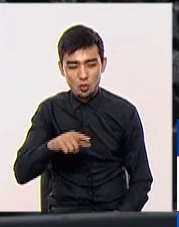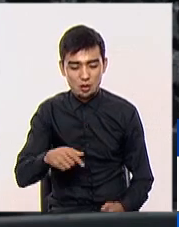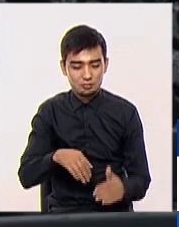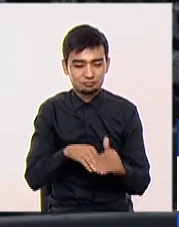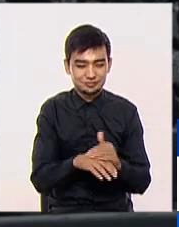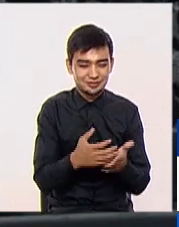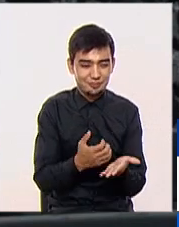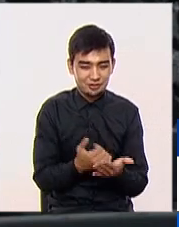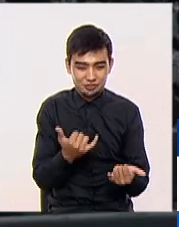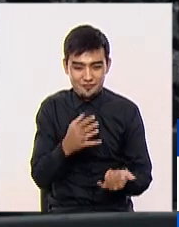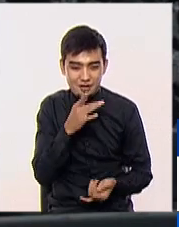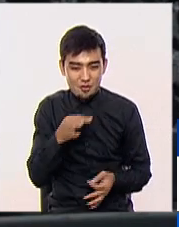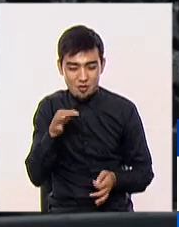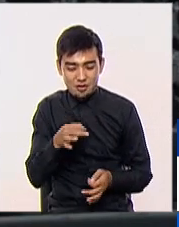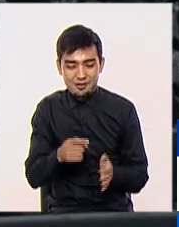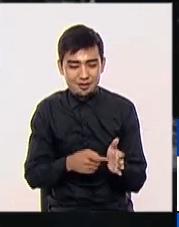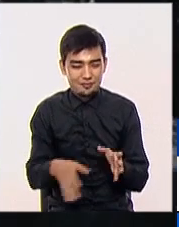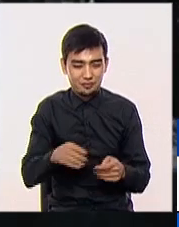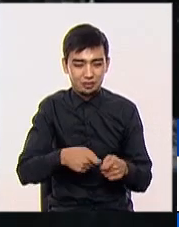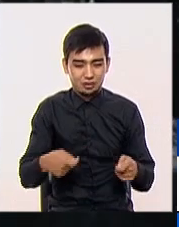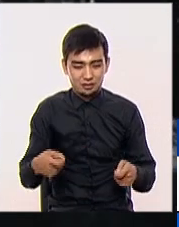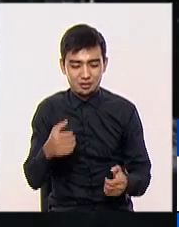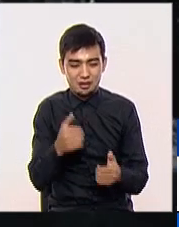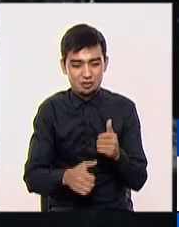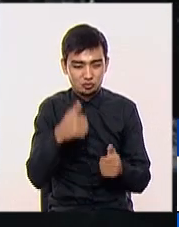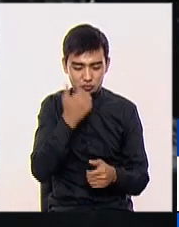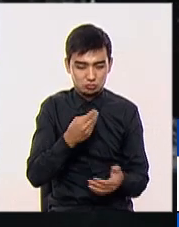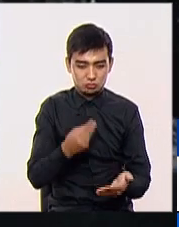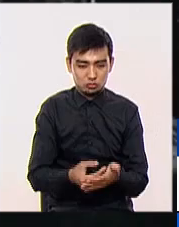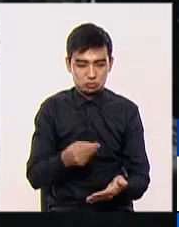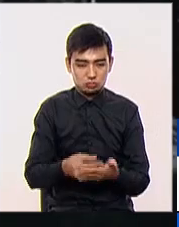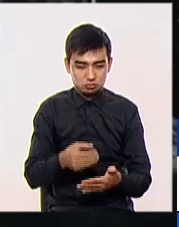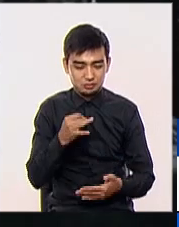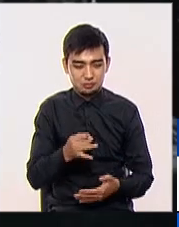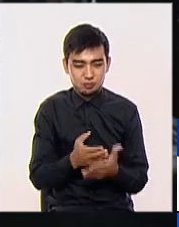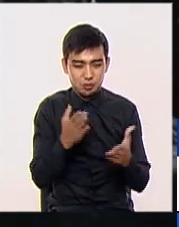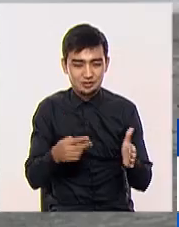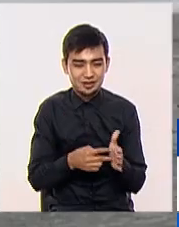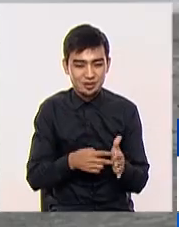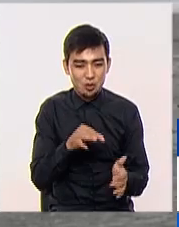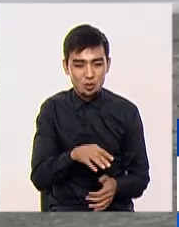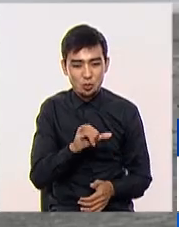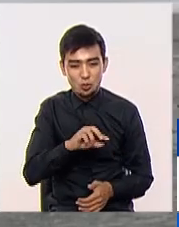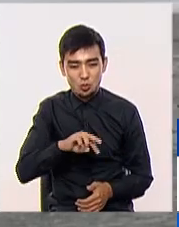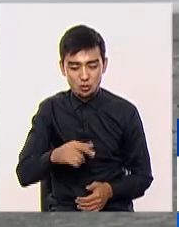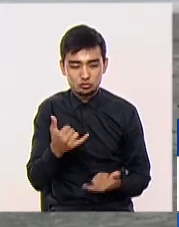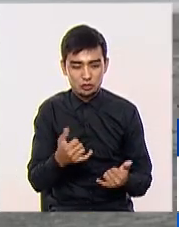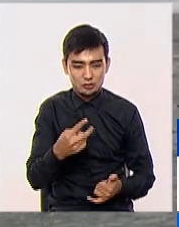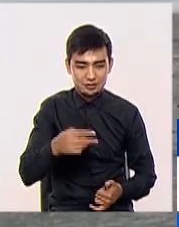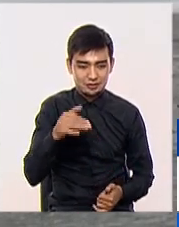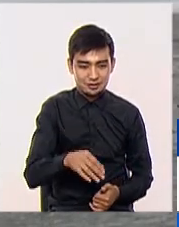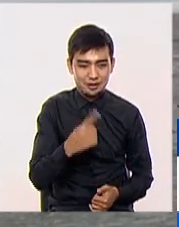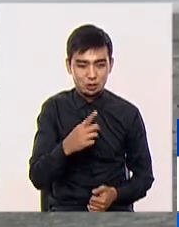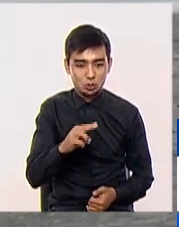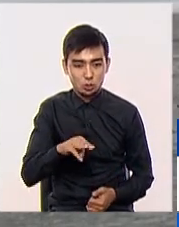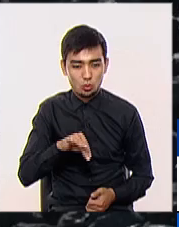частного сектора Караганды тянут. Причина в том, что покупка с каждым годом все дороже. Больше всего ценят уголь «Рапид», но он стоит уже 20 тысяч тенге